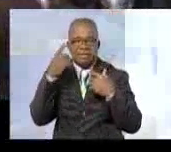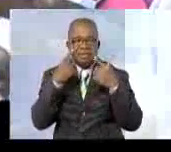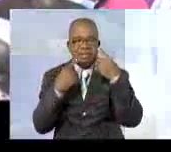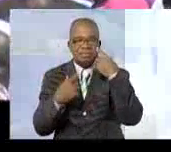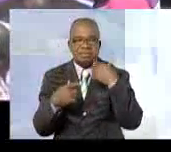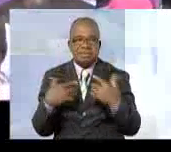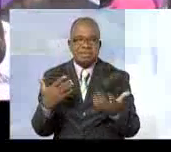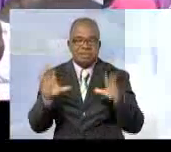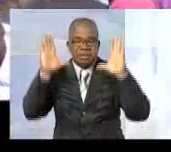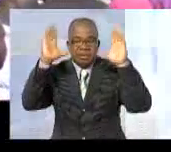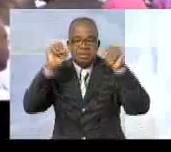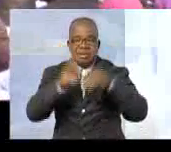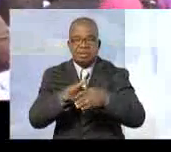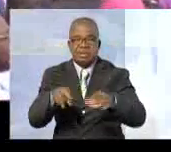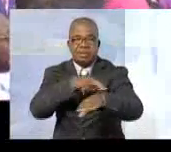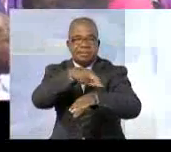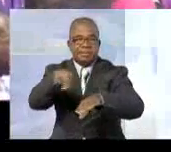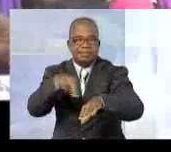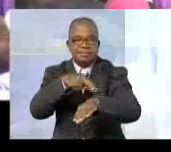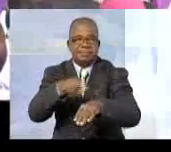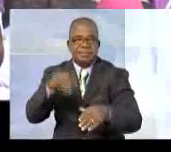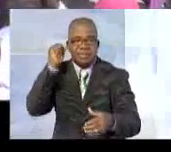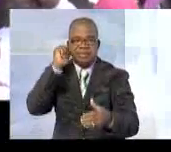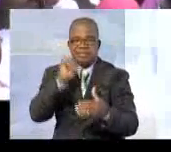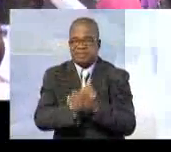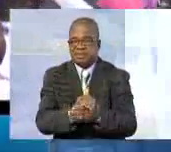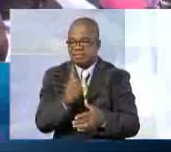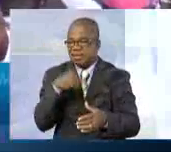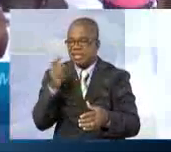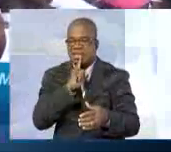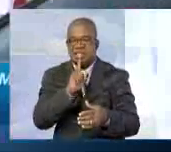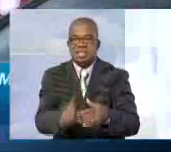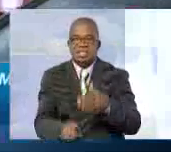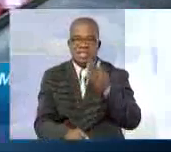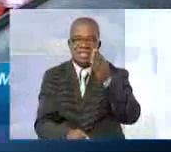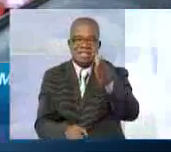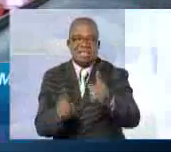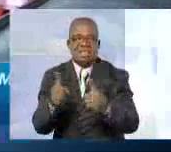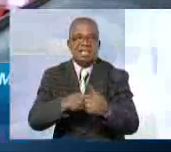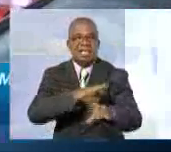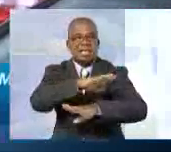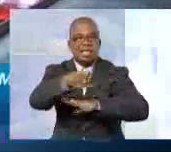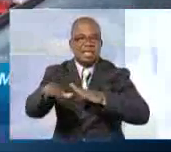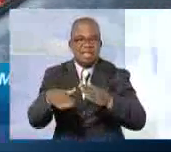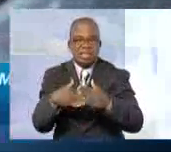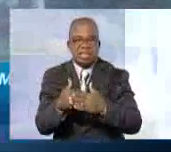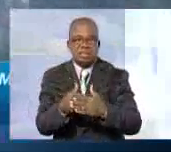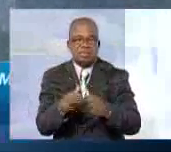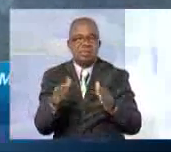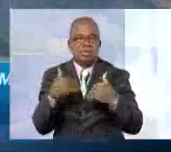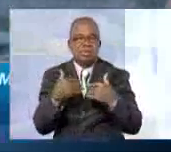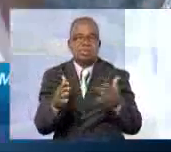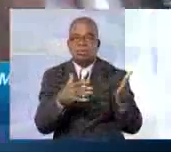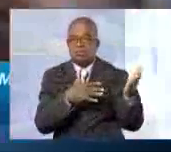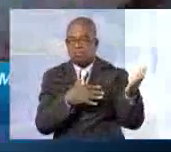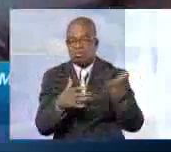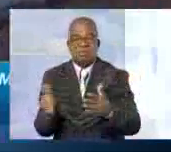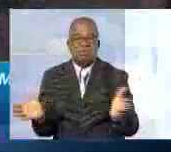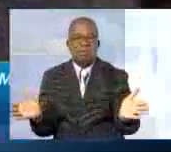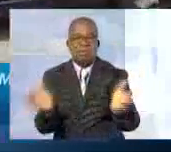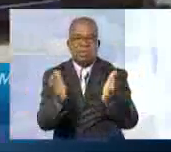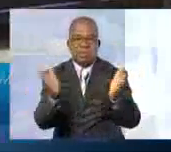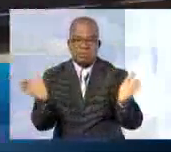Le président de la République et son épouse, qui ont pris part à toutes les étapes de la cérémonie, apportant une présence réconfortante dans